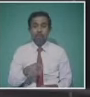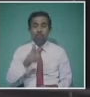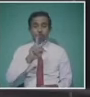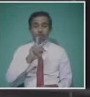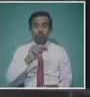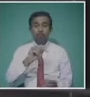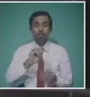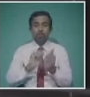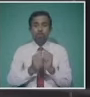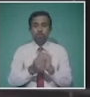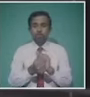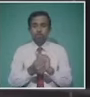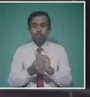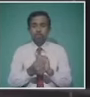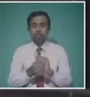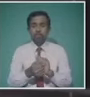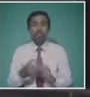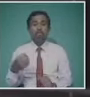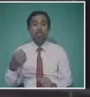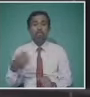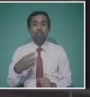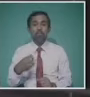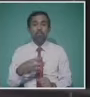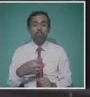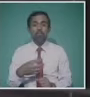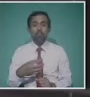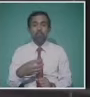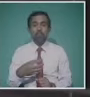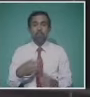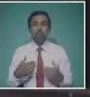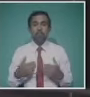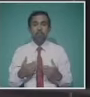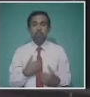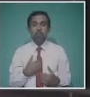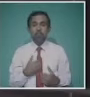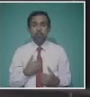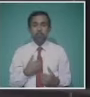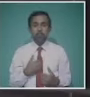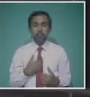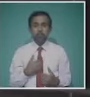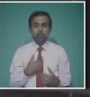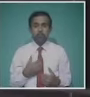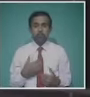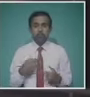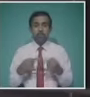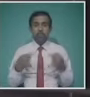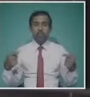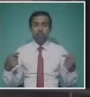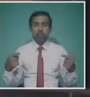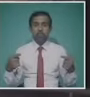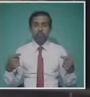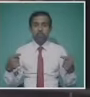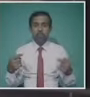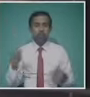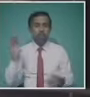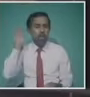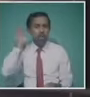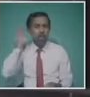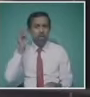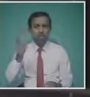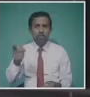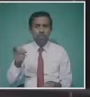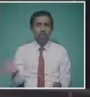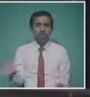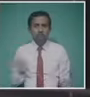වෙනි සංශෝධනය කරපු දවසේ මම මේ අපේ විපක්ෂයනු එම්මෙන් ඇව්ව මේගොලු